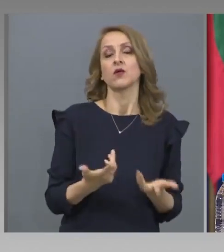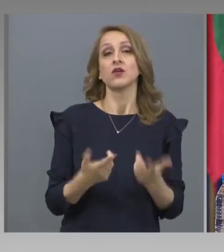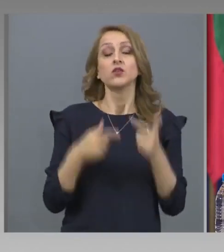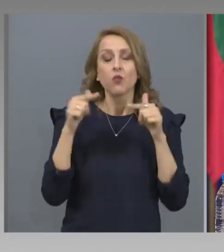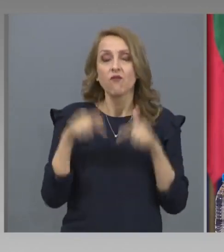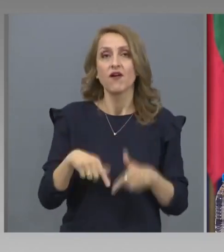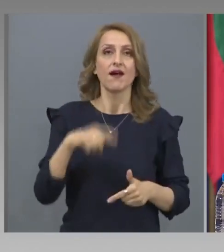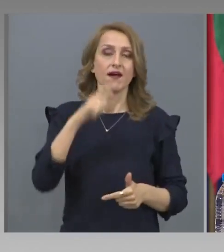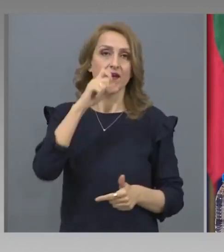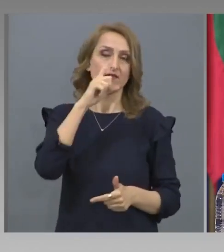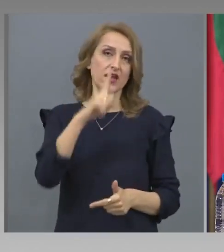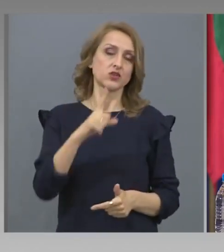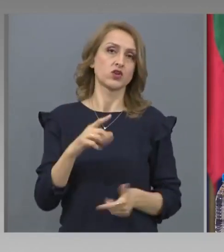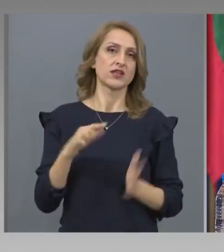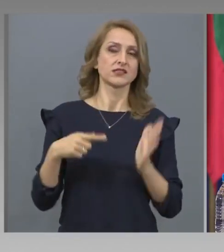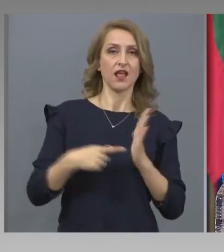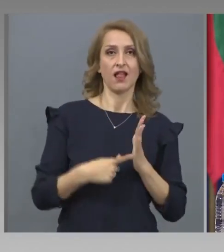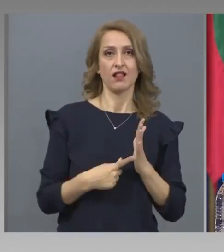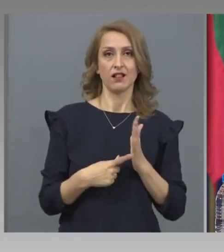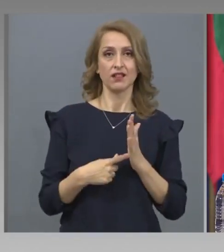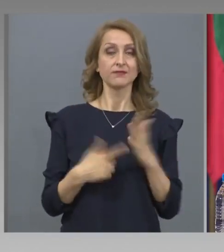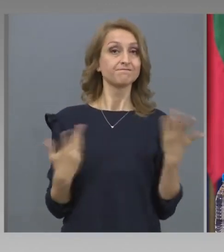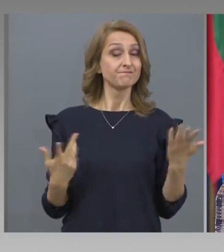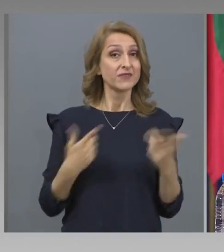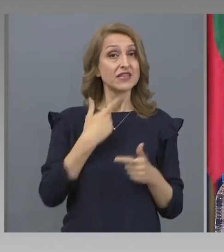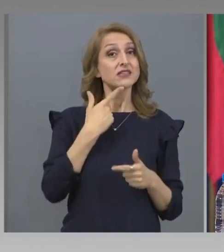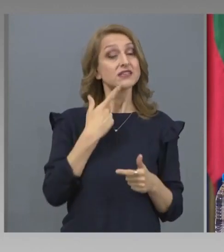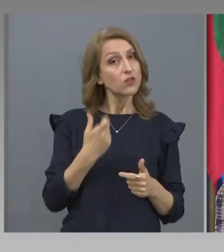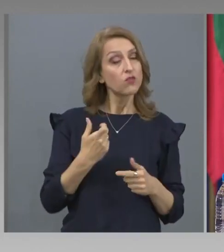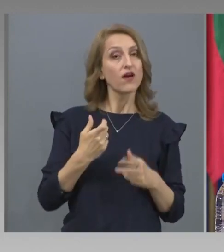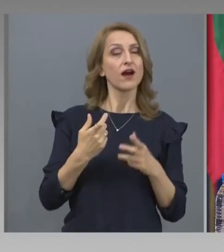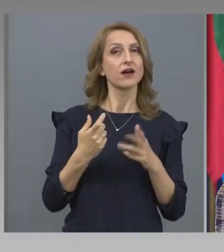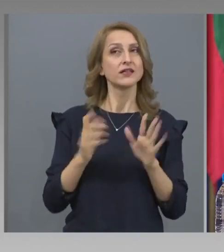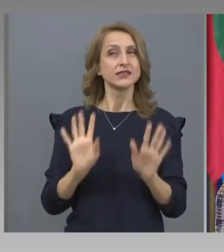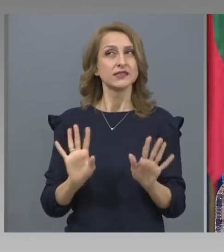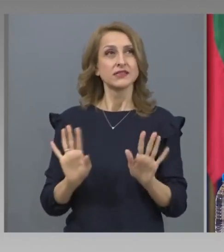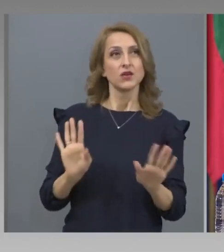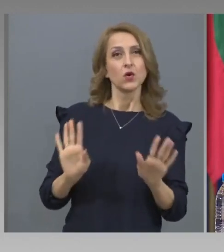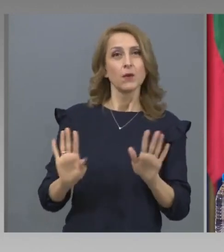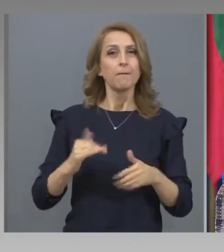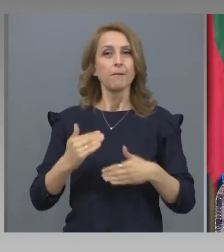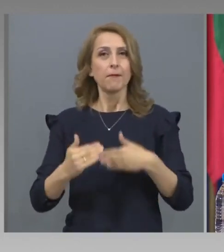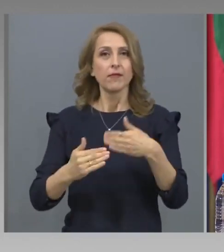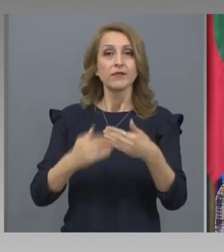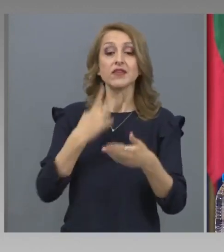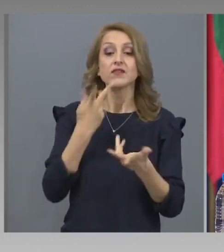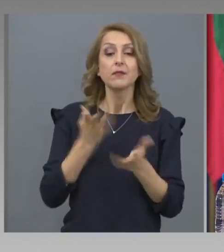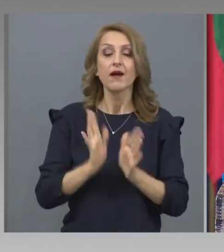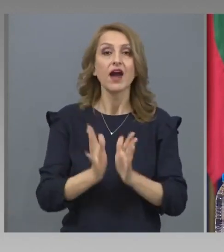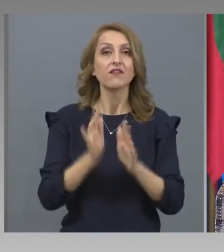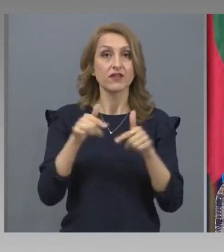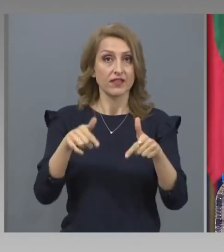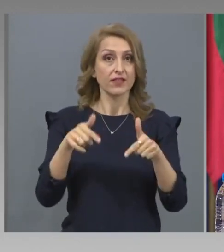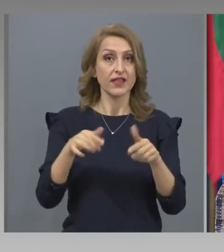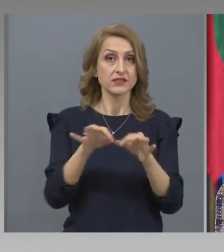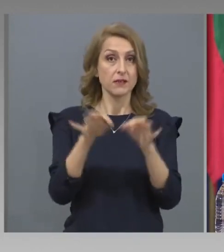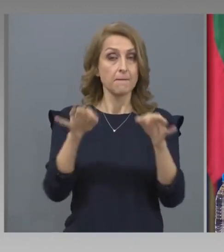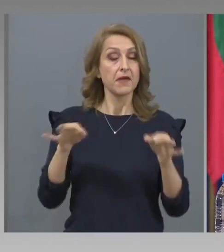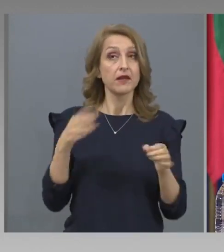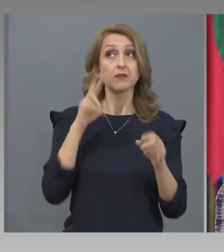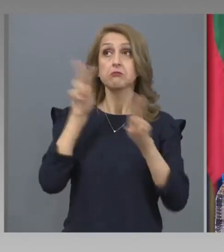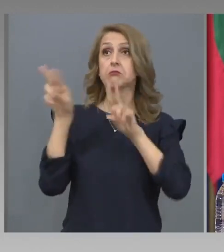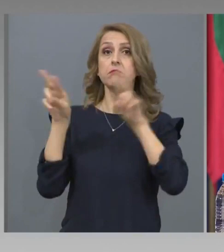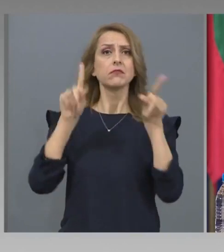е водещата цел. Затова оставихме да видим как ще върват тези мерки. В няколко